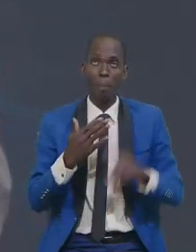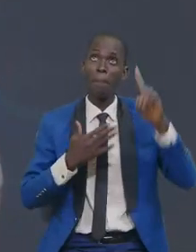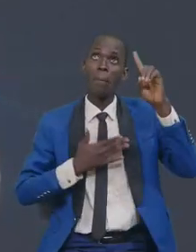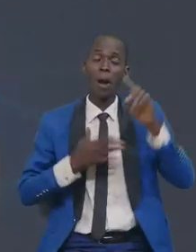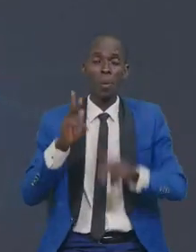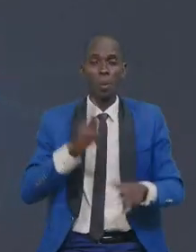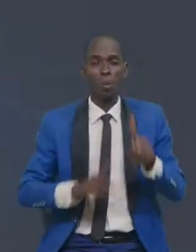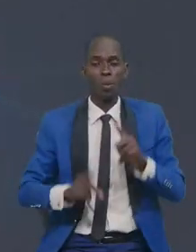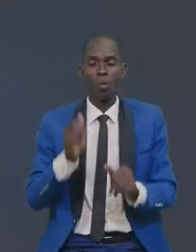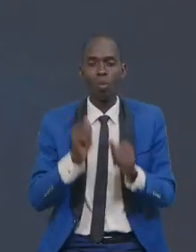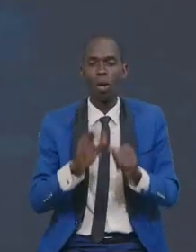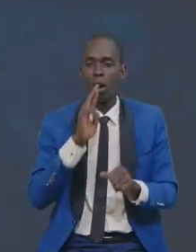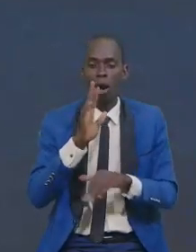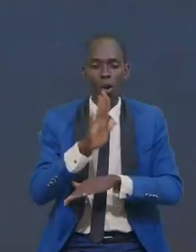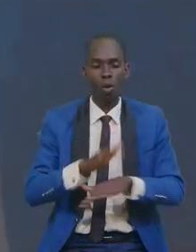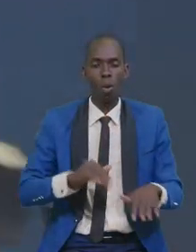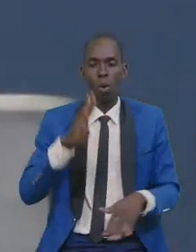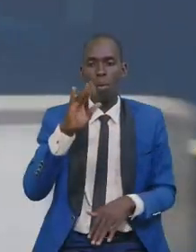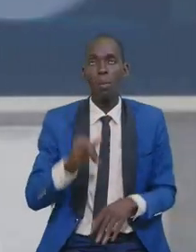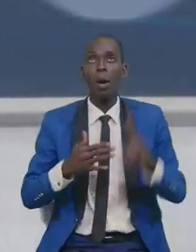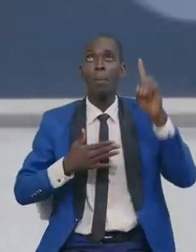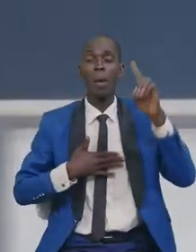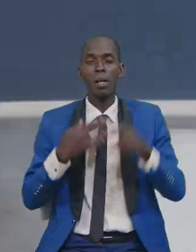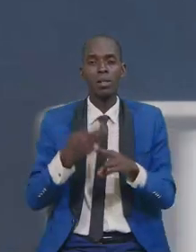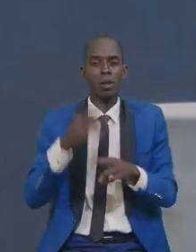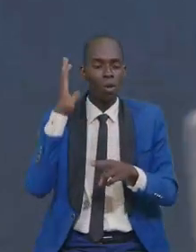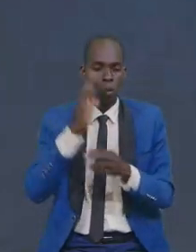est invoqué mon nom, s'humilie,